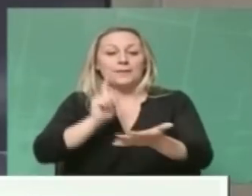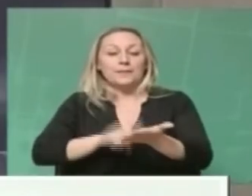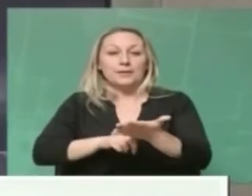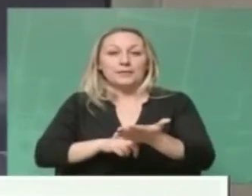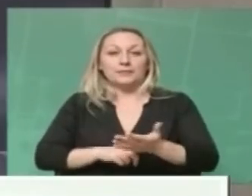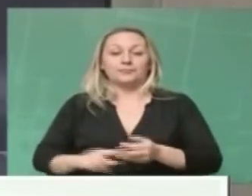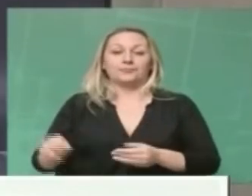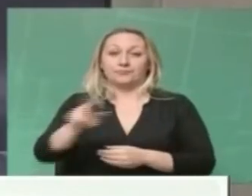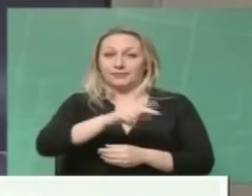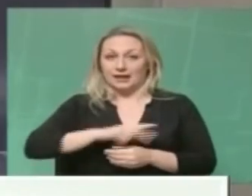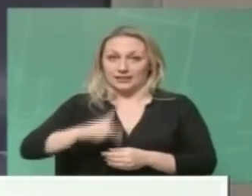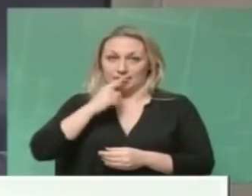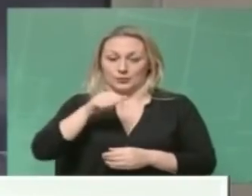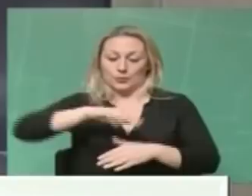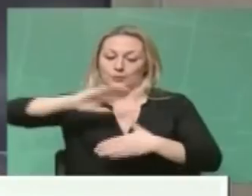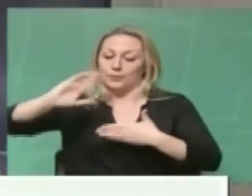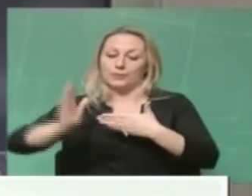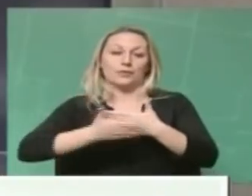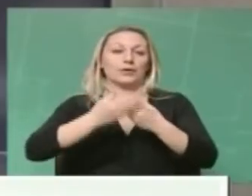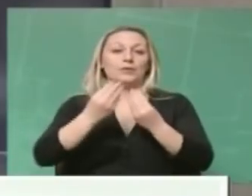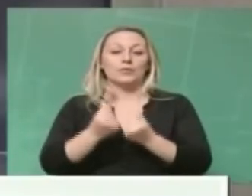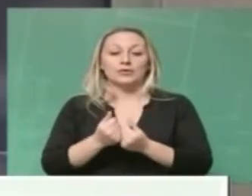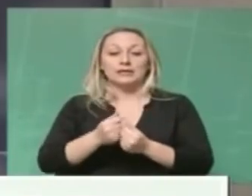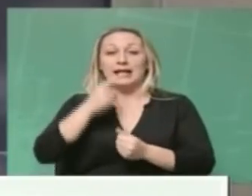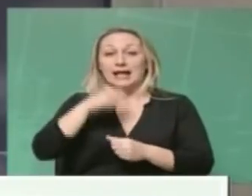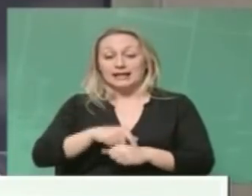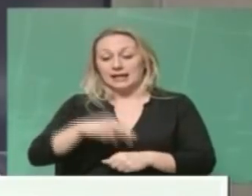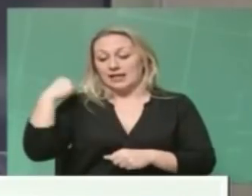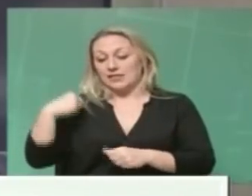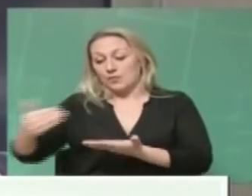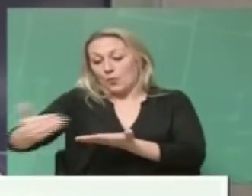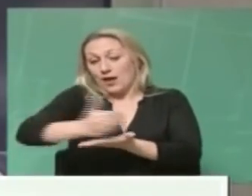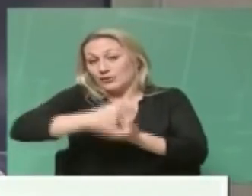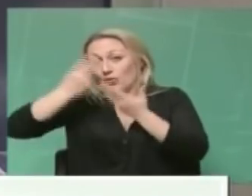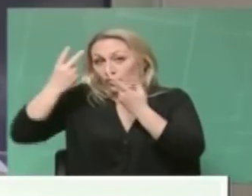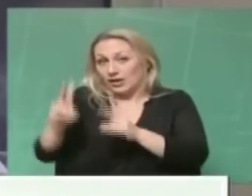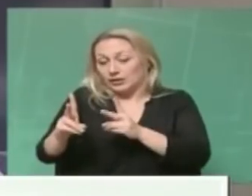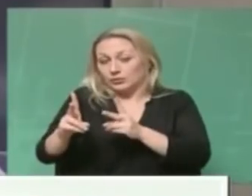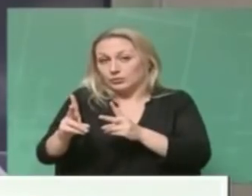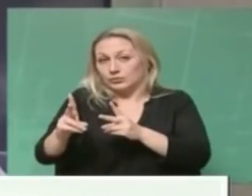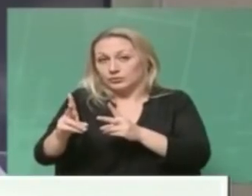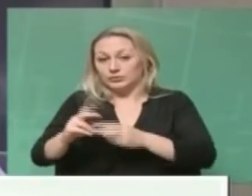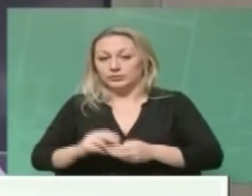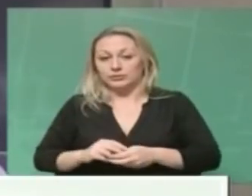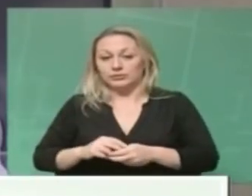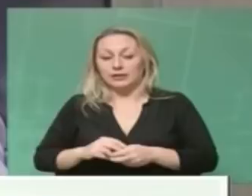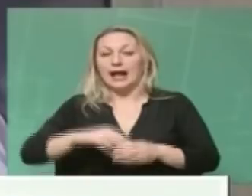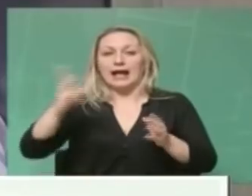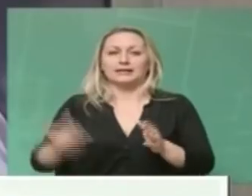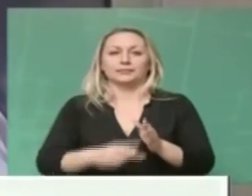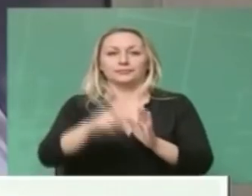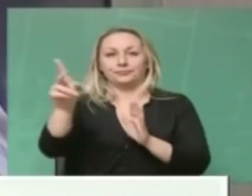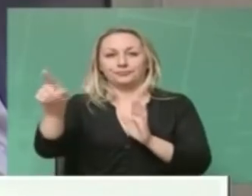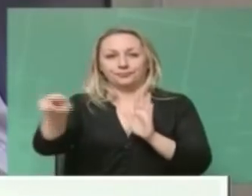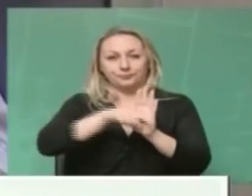Αγαπητοί συνάδελφοι, και για να ολοκληρώσω, τα ίδια έσοδα του Δήμου φαίνεται, αφαιρουμένων των ΠΟΕ,